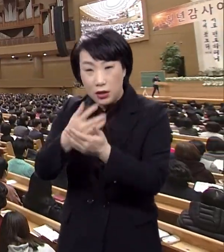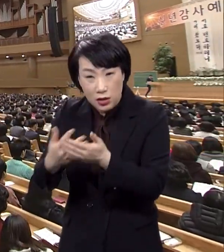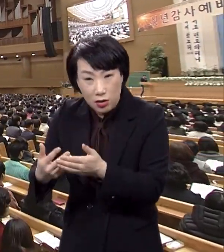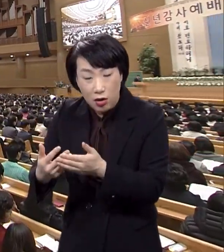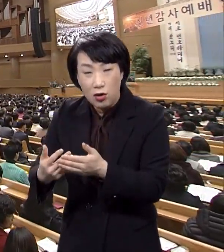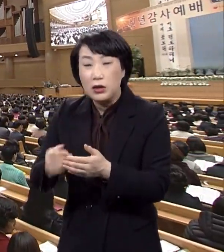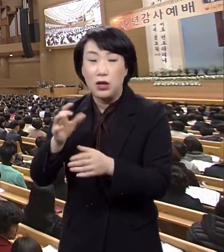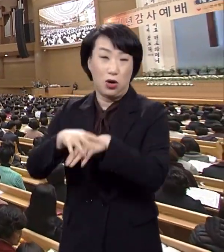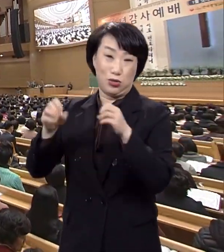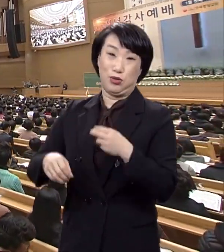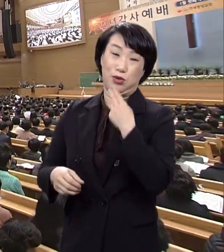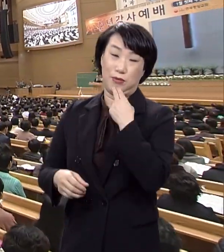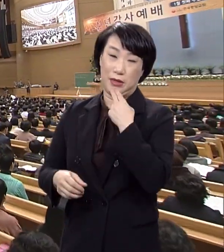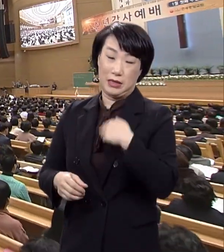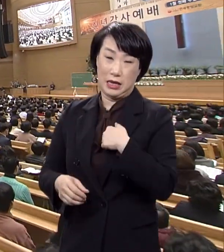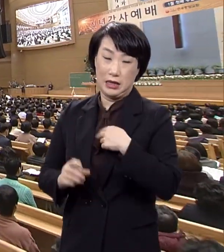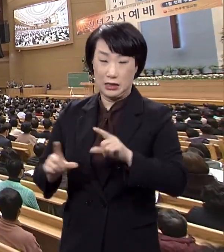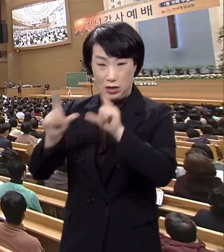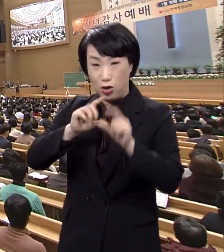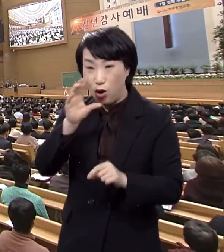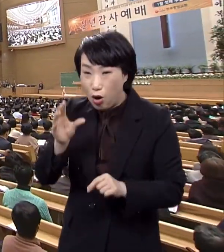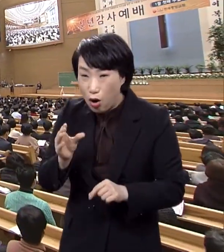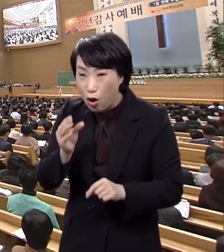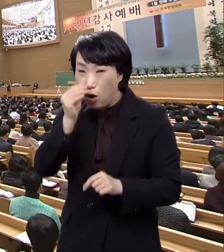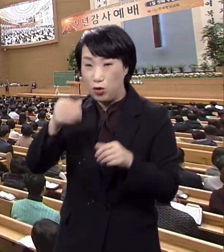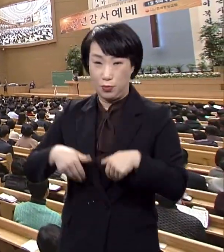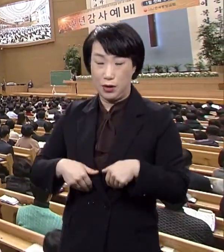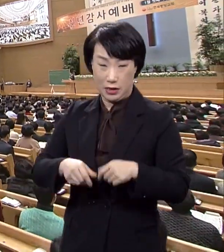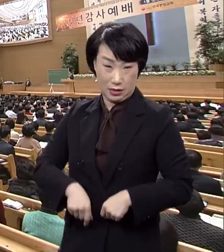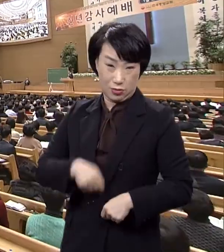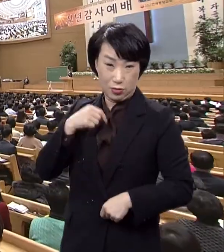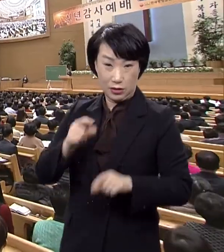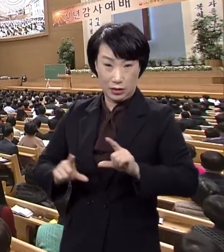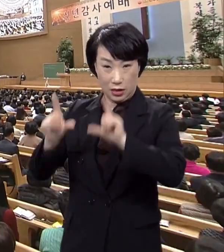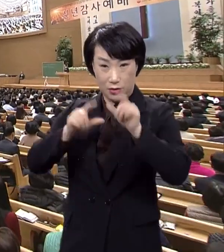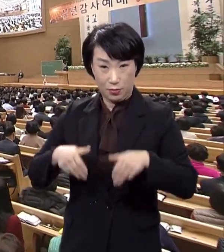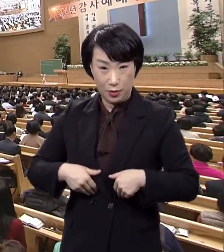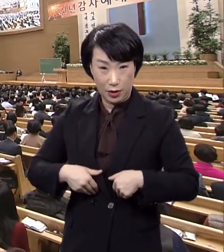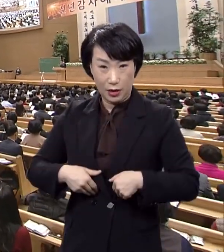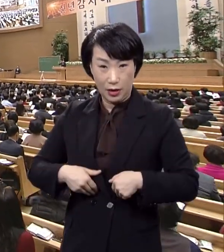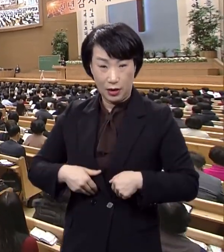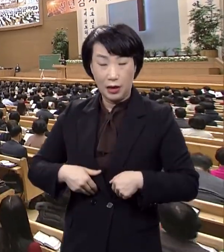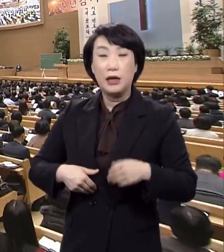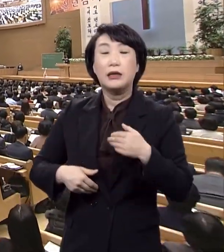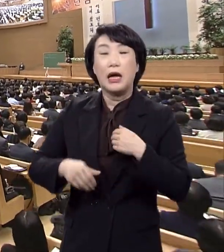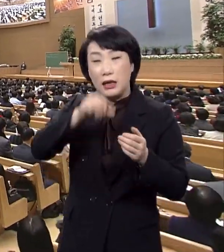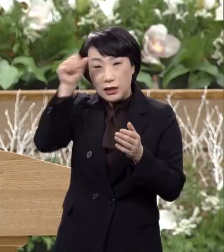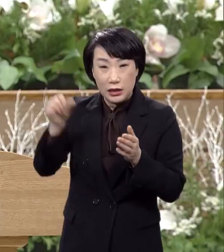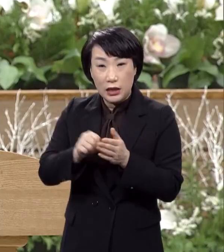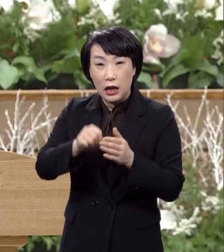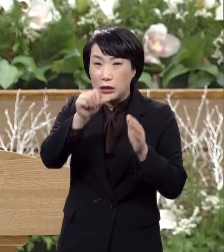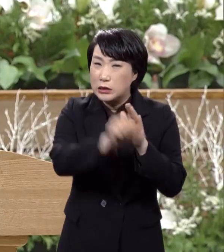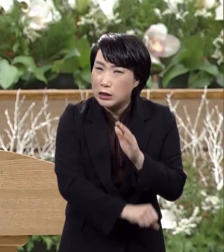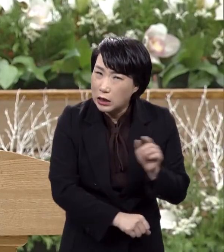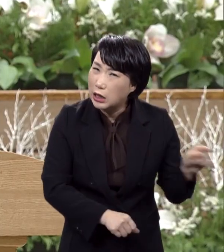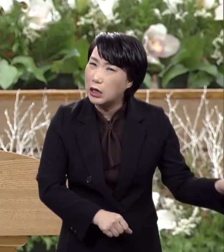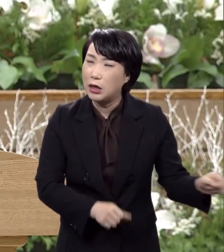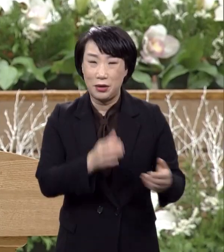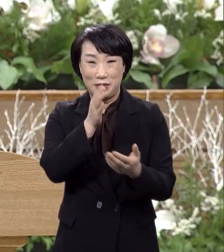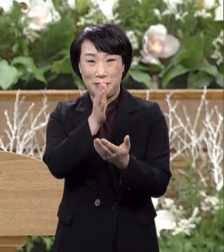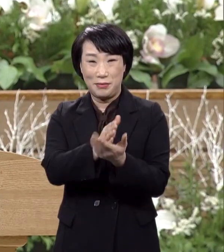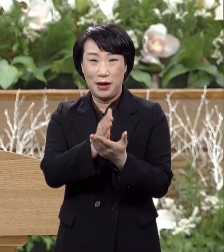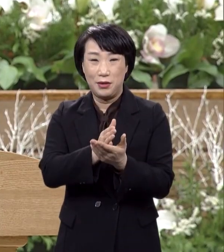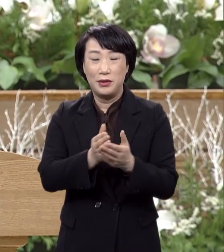헛되지 않도록 거룩하게 살아라. 의롭게 살아라. 내 인생의 실패자가 되지